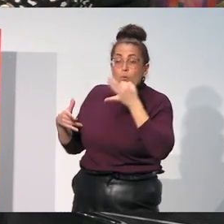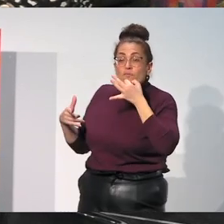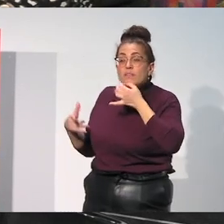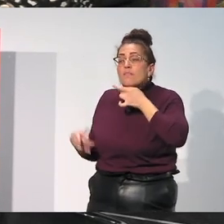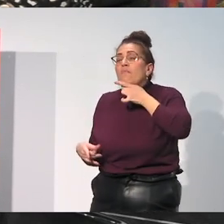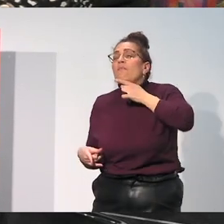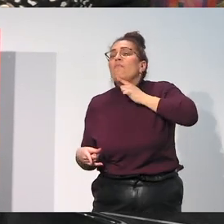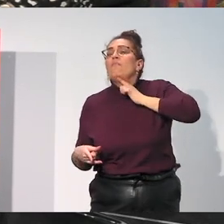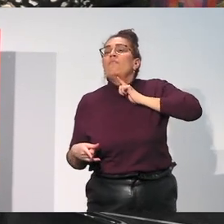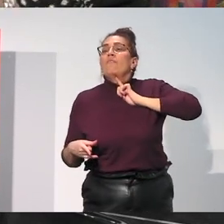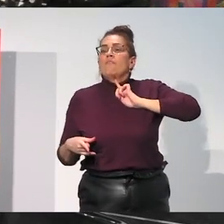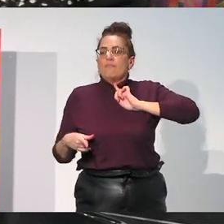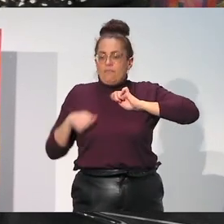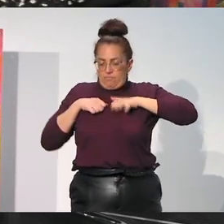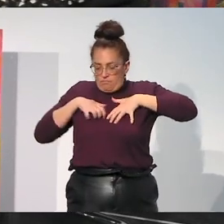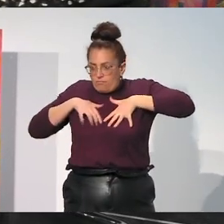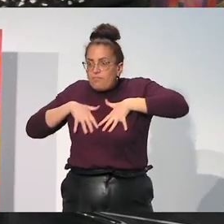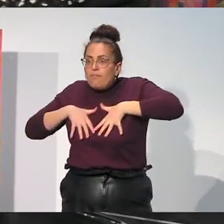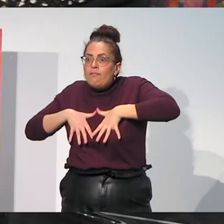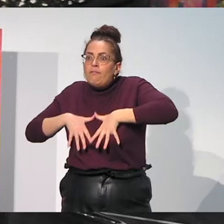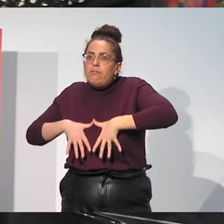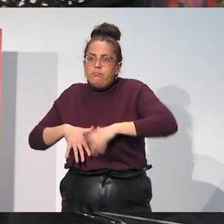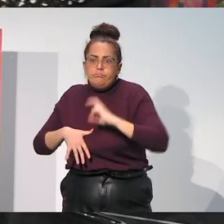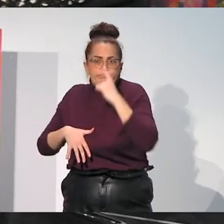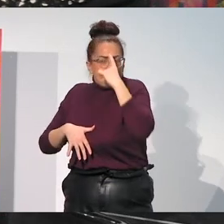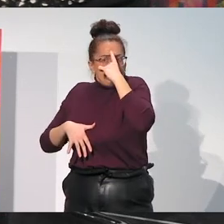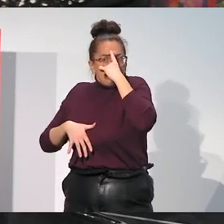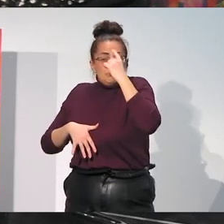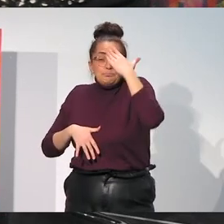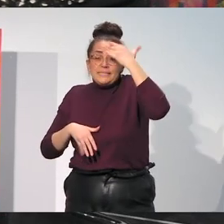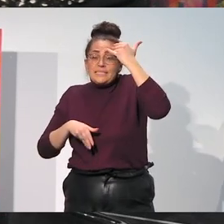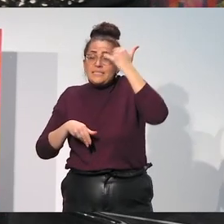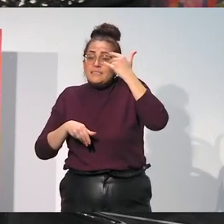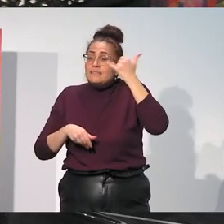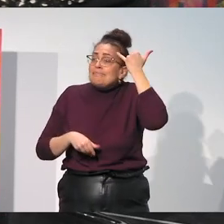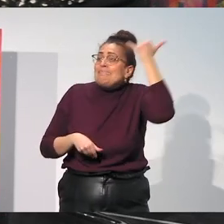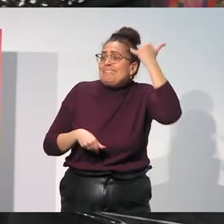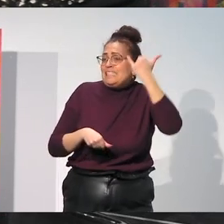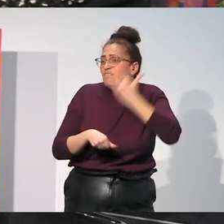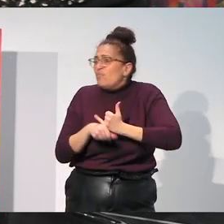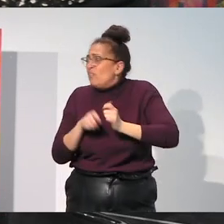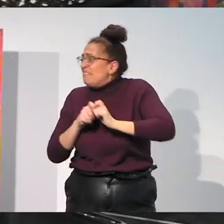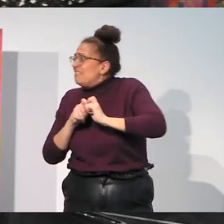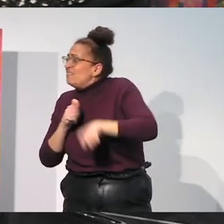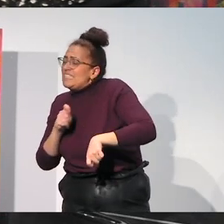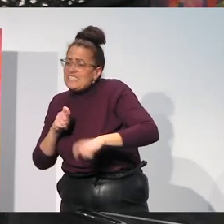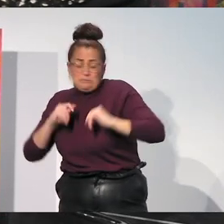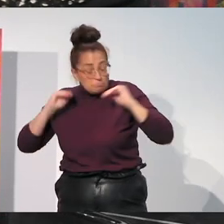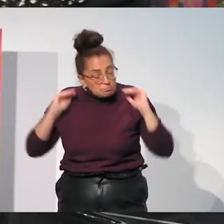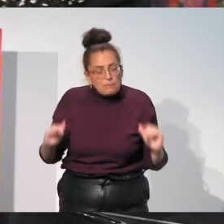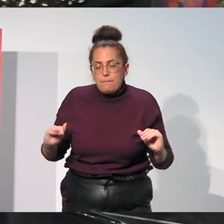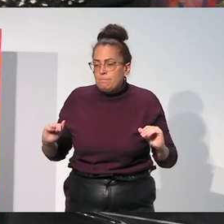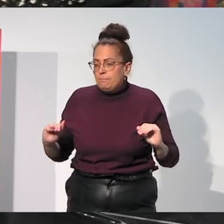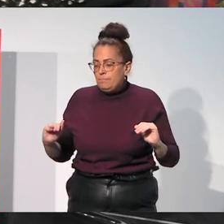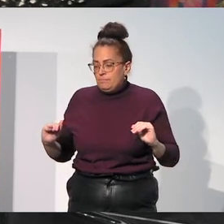corps, j'aurai conscience, contre tous les préjugés, d'accomplir une vérité qui est celle du